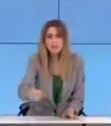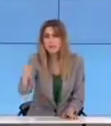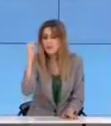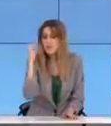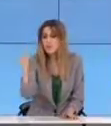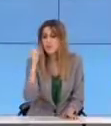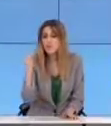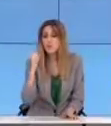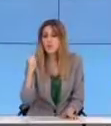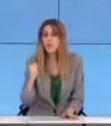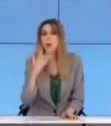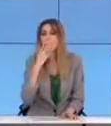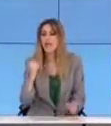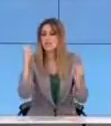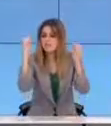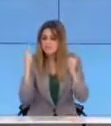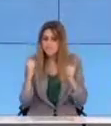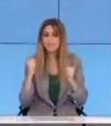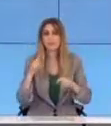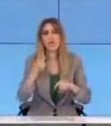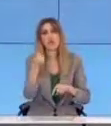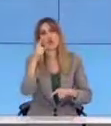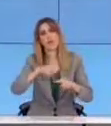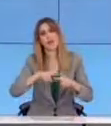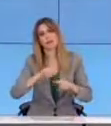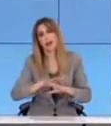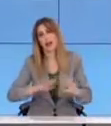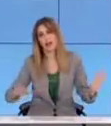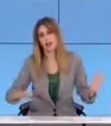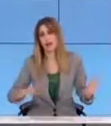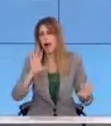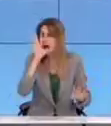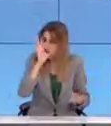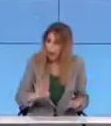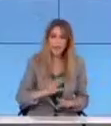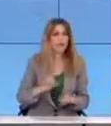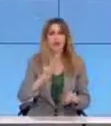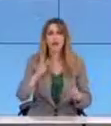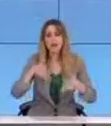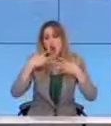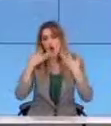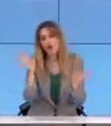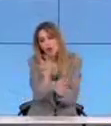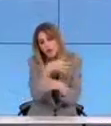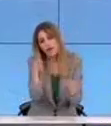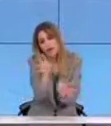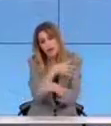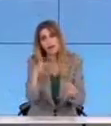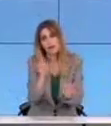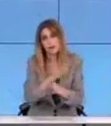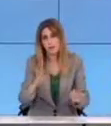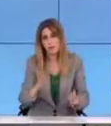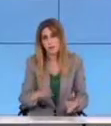τόπου. Και επιτρέψτε μου σε αυτό το σημείο να πω ότι αυτή η συνεισφορά